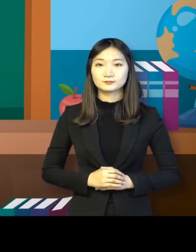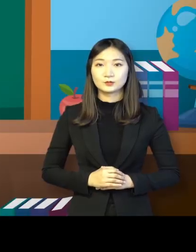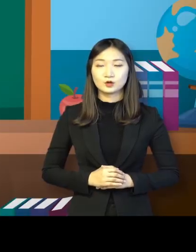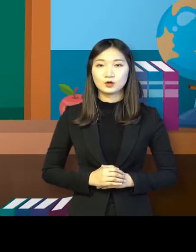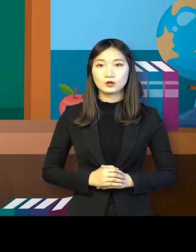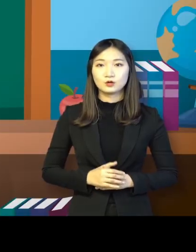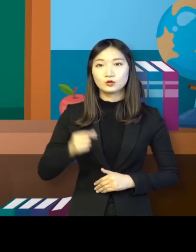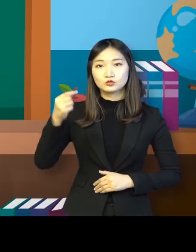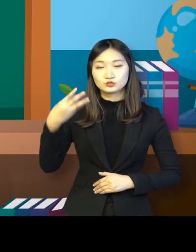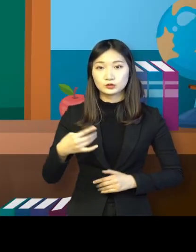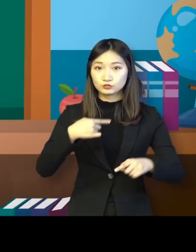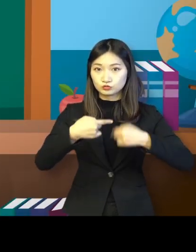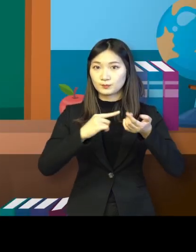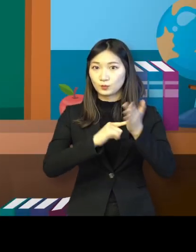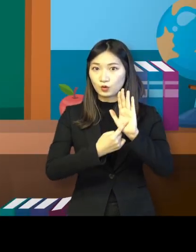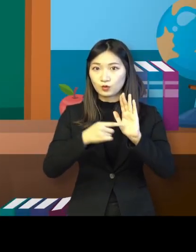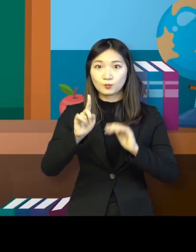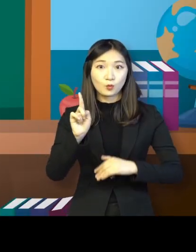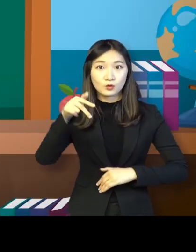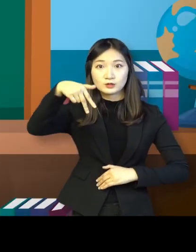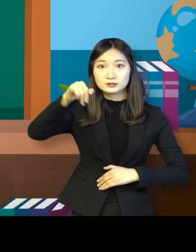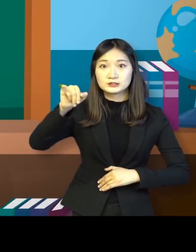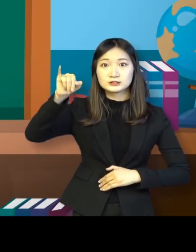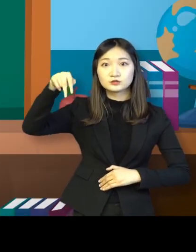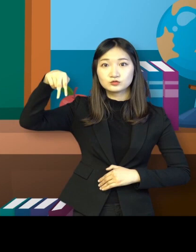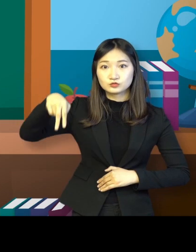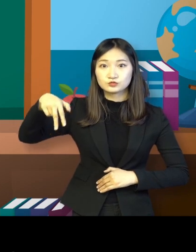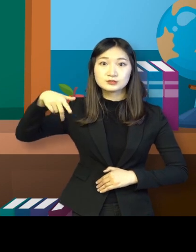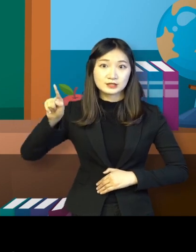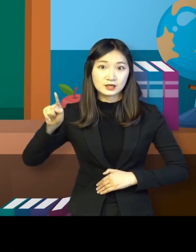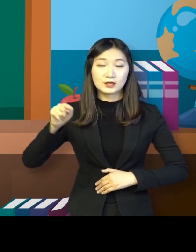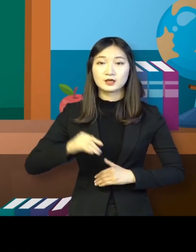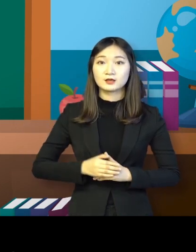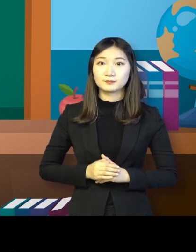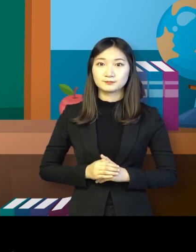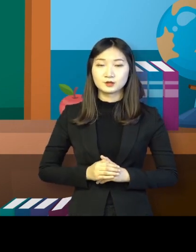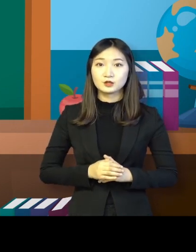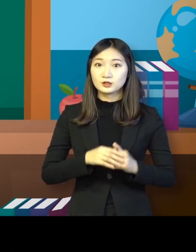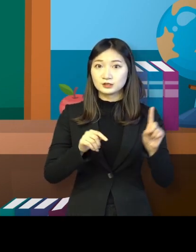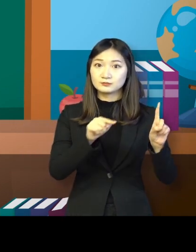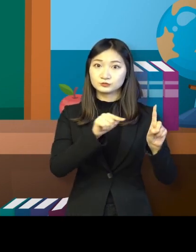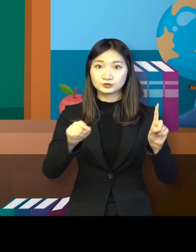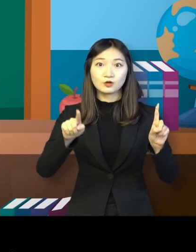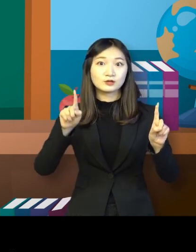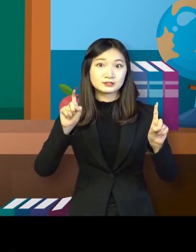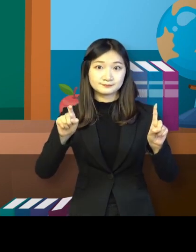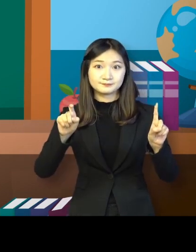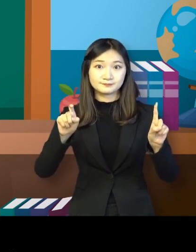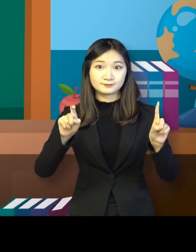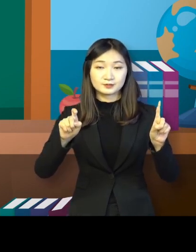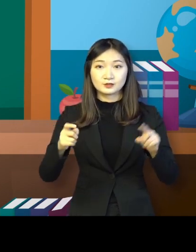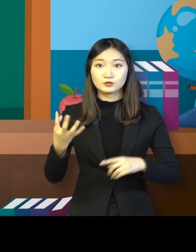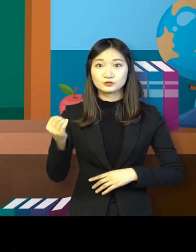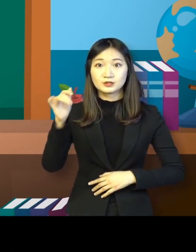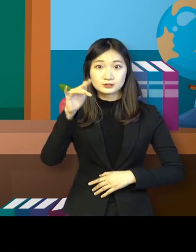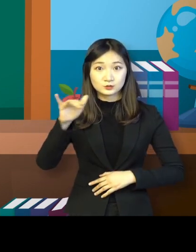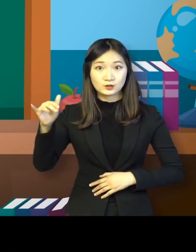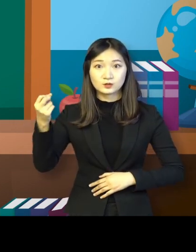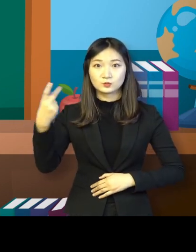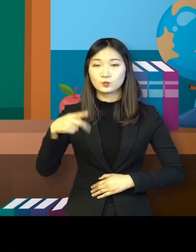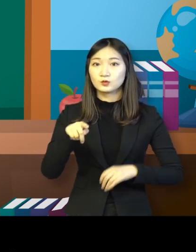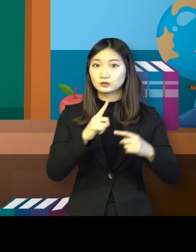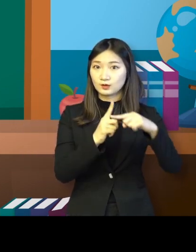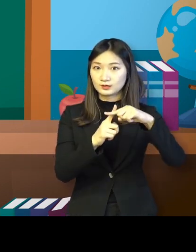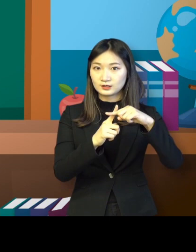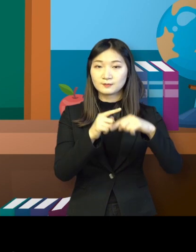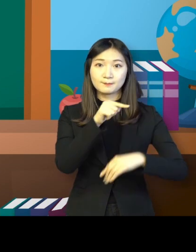숫자를 수어로 나타낸 것을 지숫자라고 하는데요. 먼저 1부터 10까지 지숫자와 더하기,